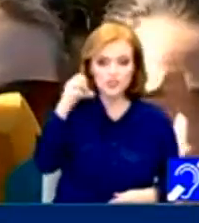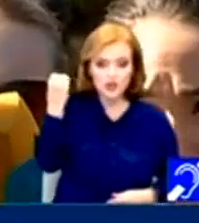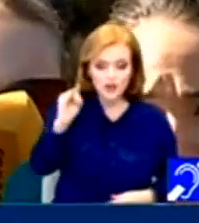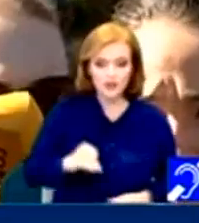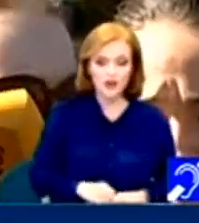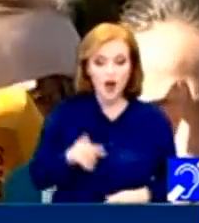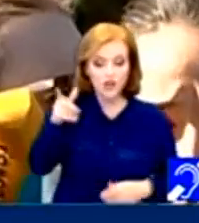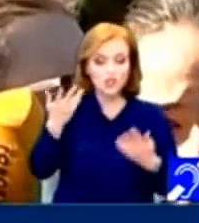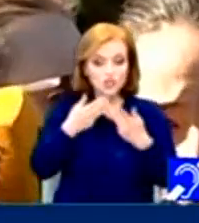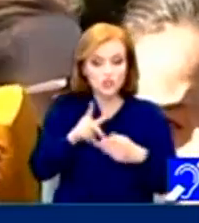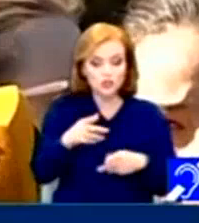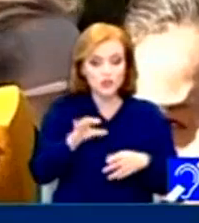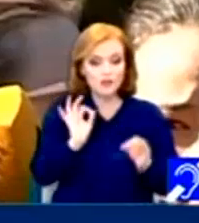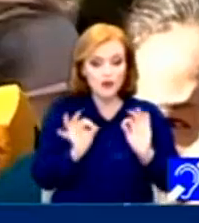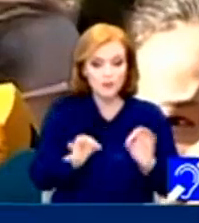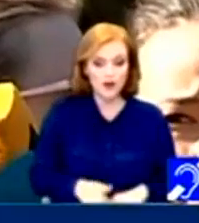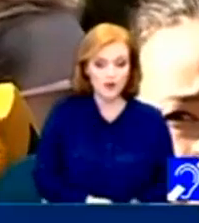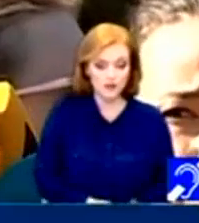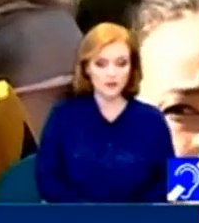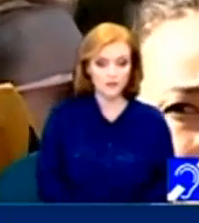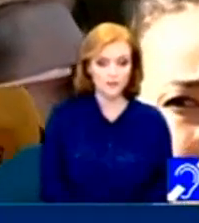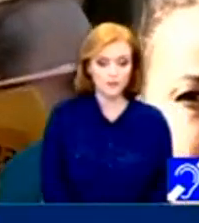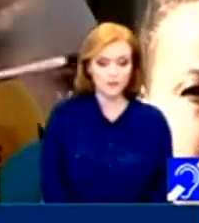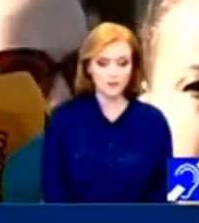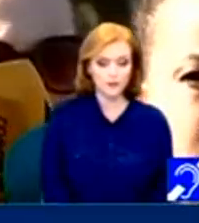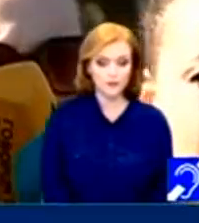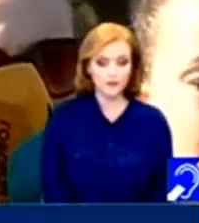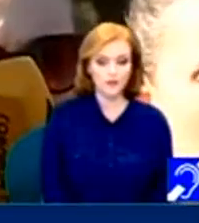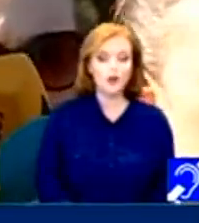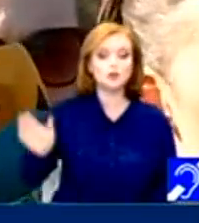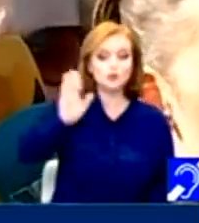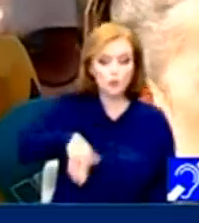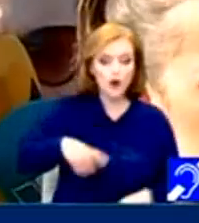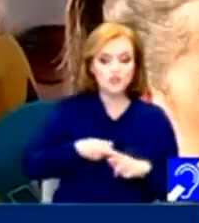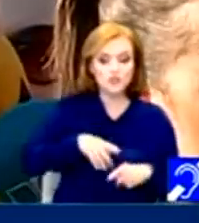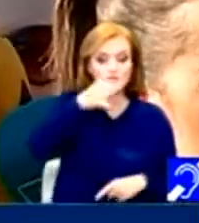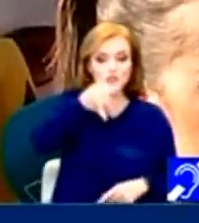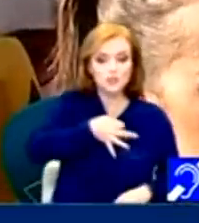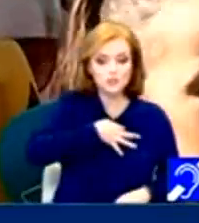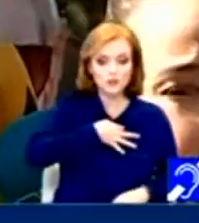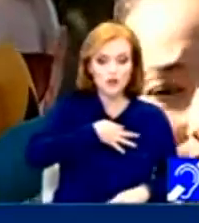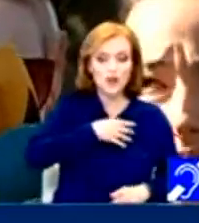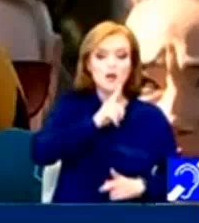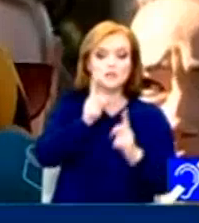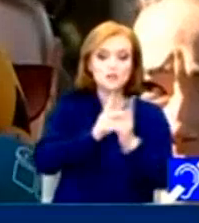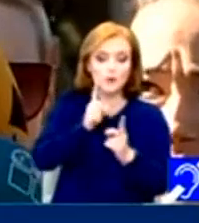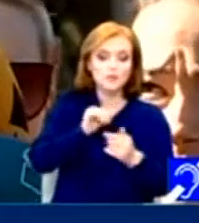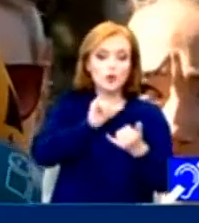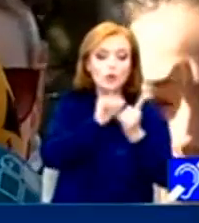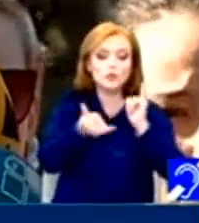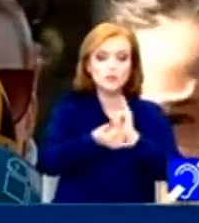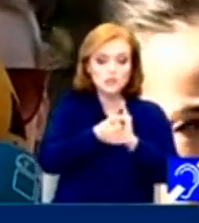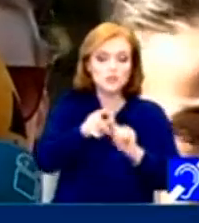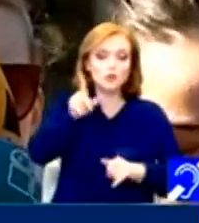că e ceva normal în tariful de 48 de bani kilometru. Și după asta ei ne spun, schimbați condițiile de confort